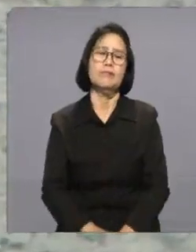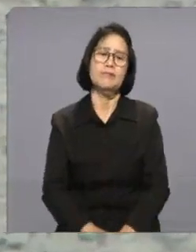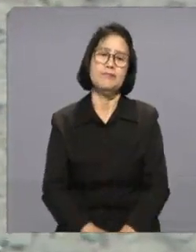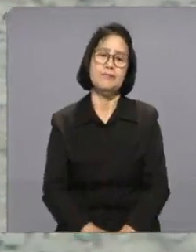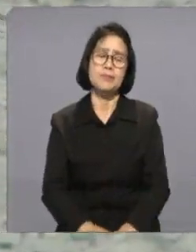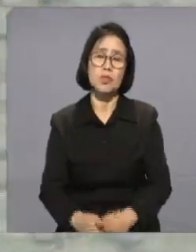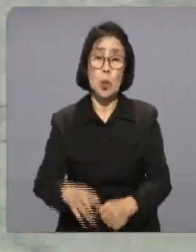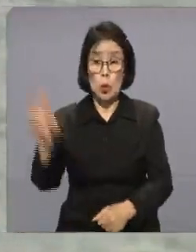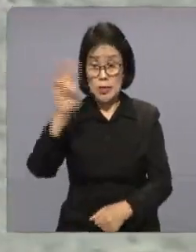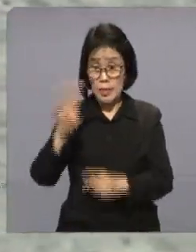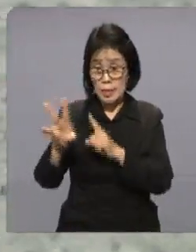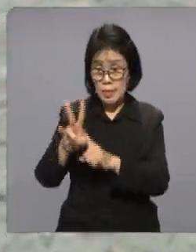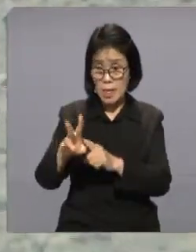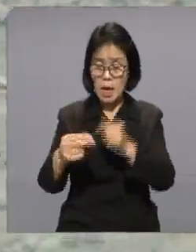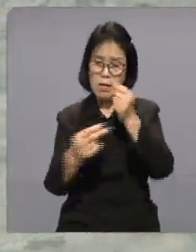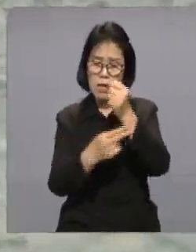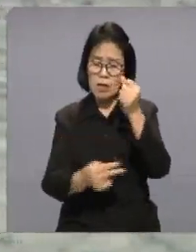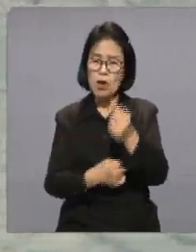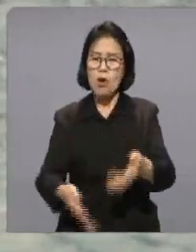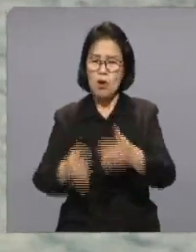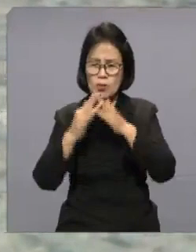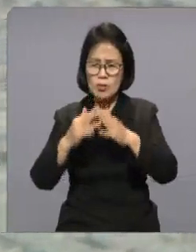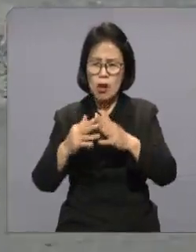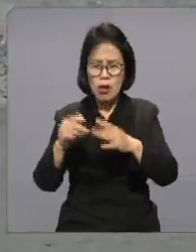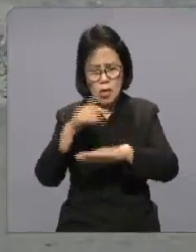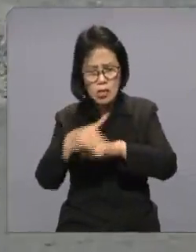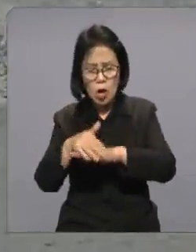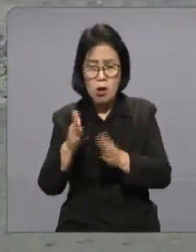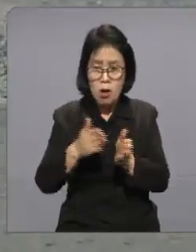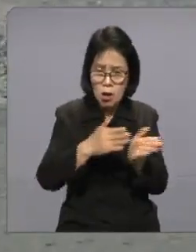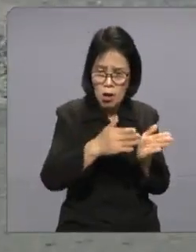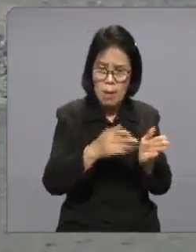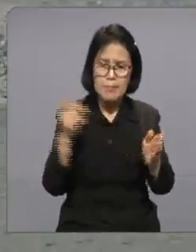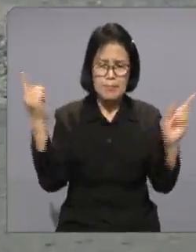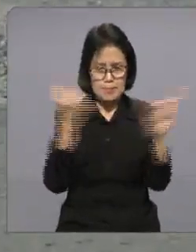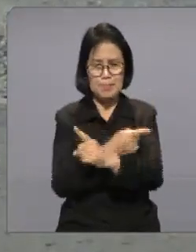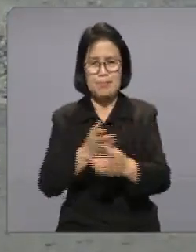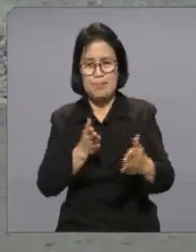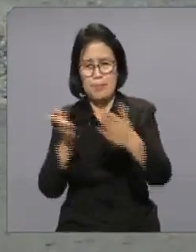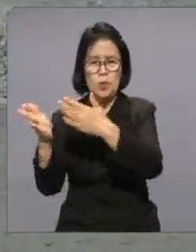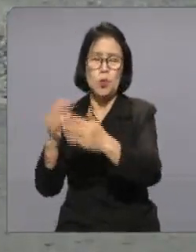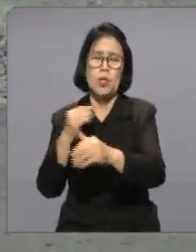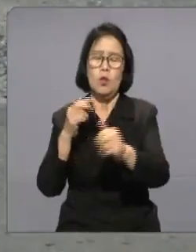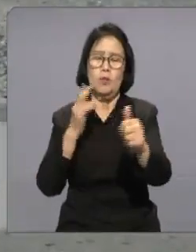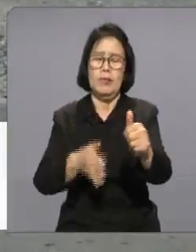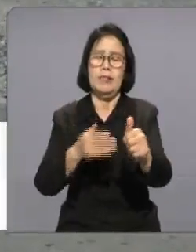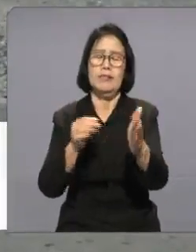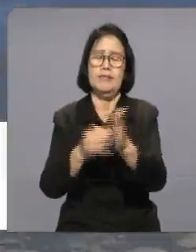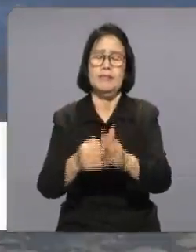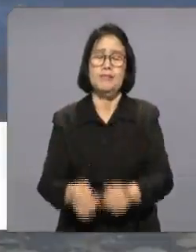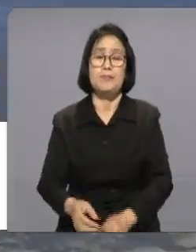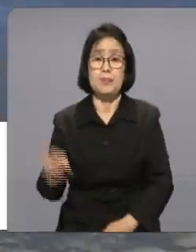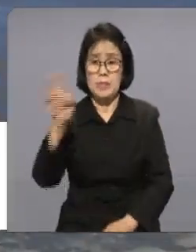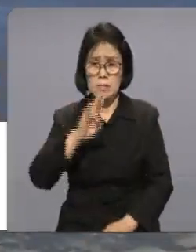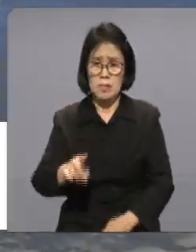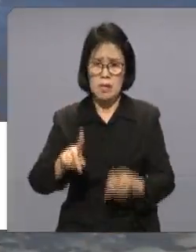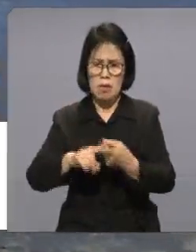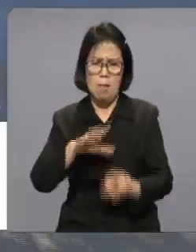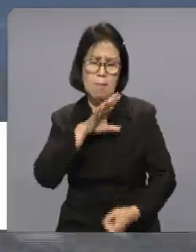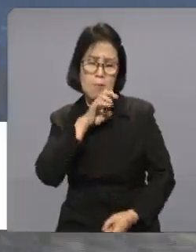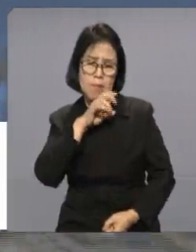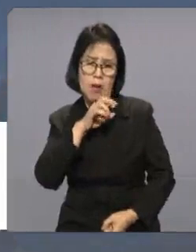그러면서 시흥시의 백옷대교 건설 예정 노선을 전면 재검토하라고 통보했습니다. 시흥시는 이에